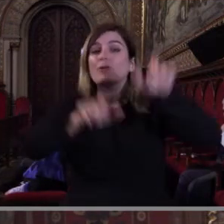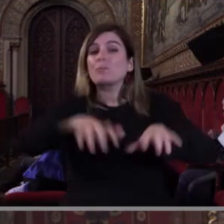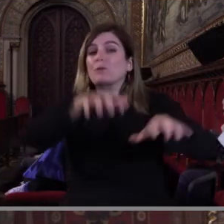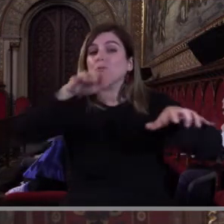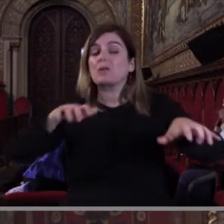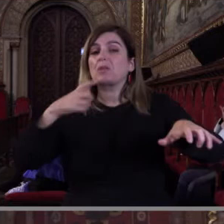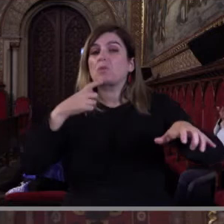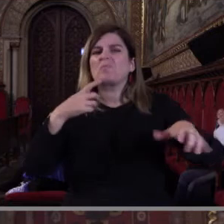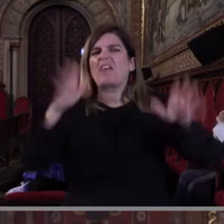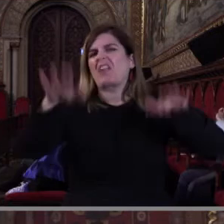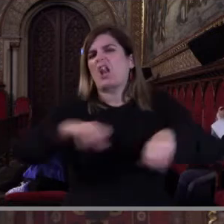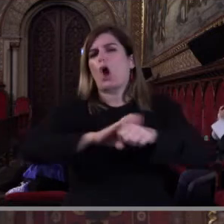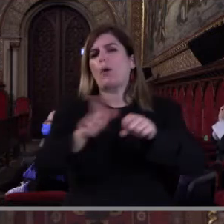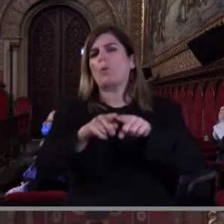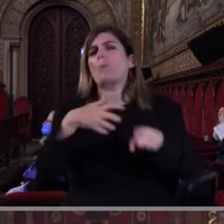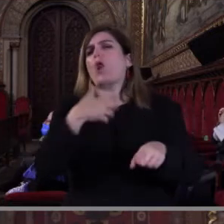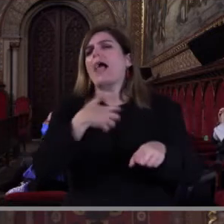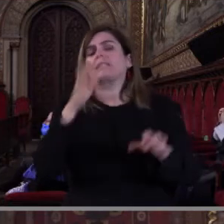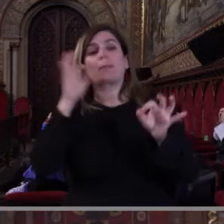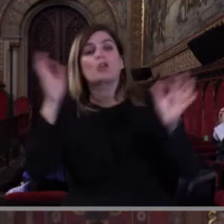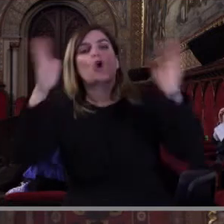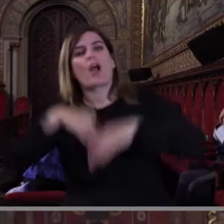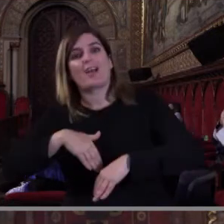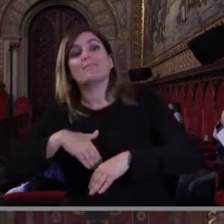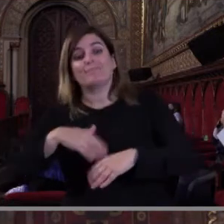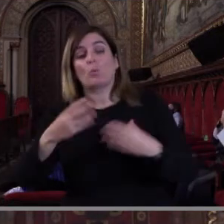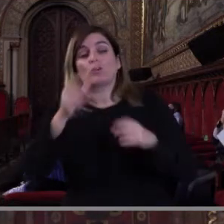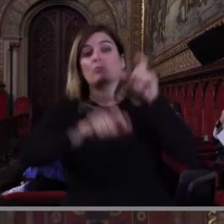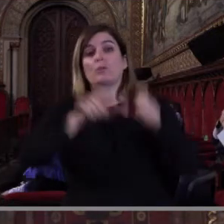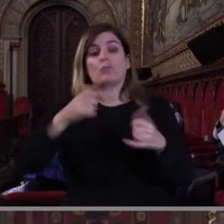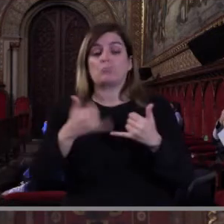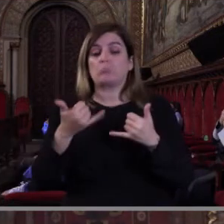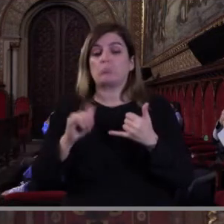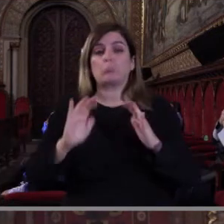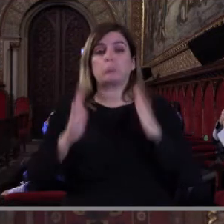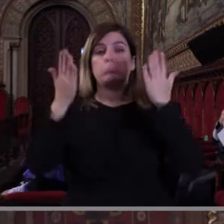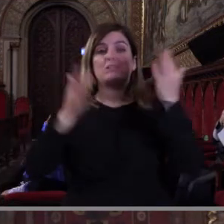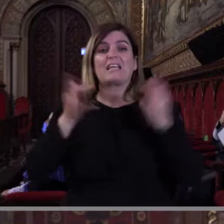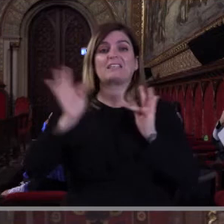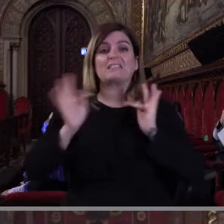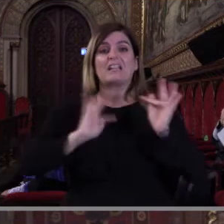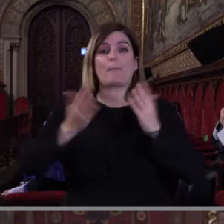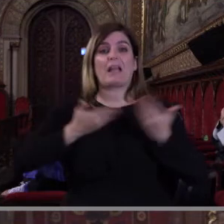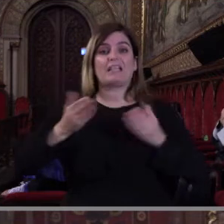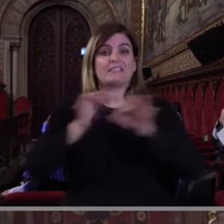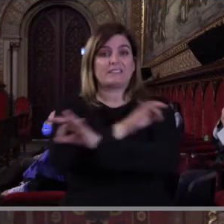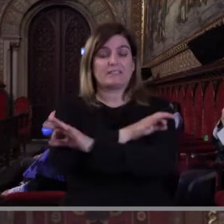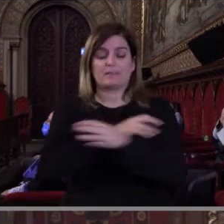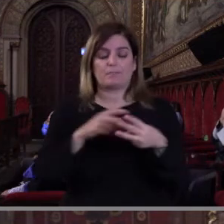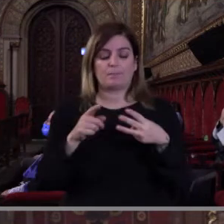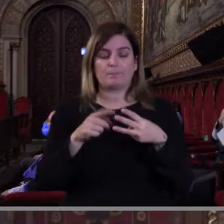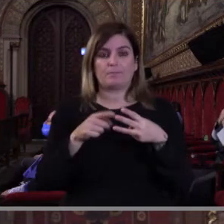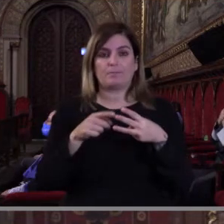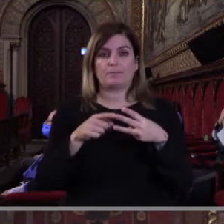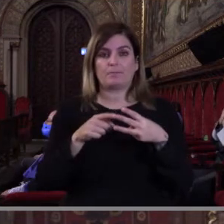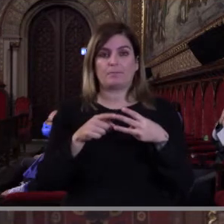és més aviat una molèstia i no pas un perill, i molta gent es recupera sense tractament. El segon factor és la